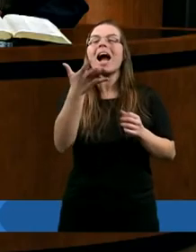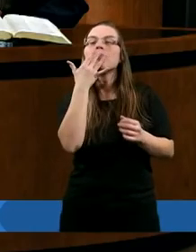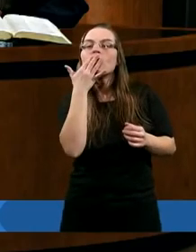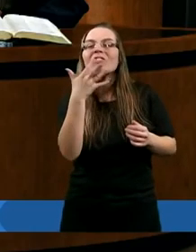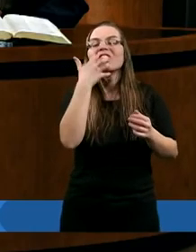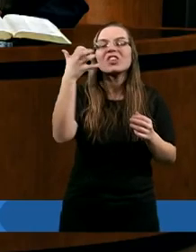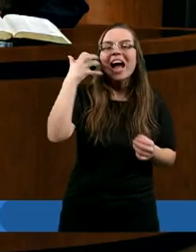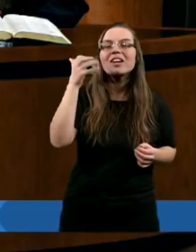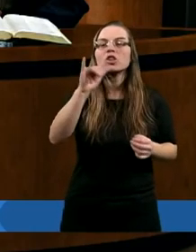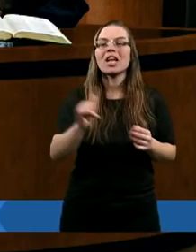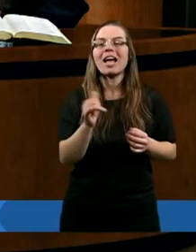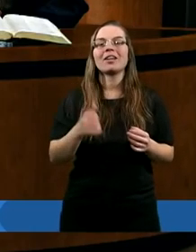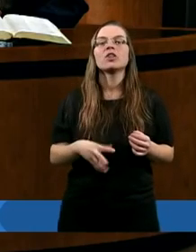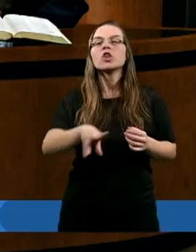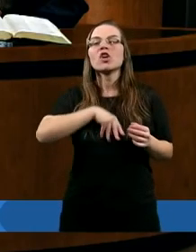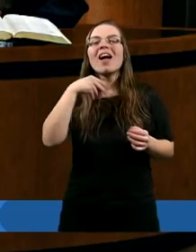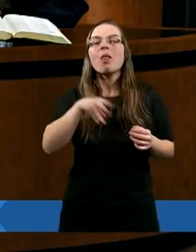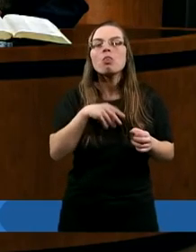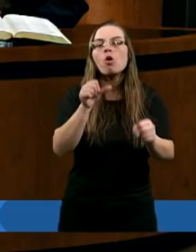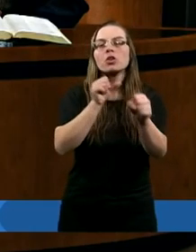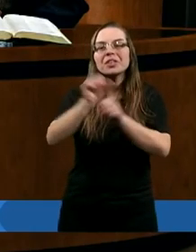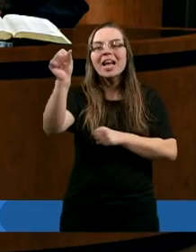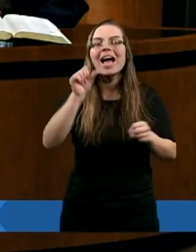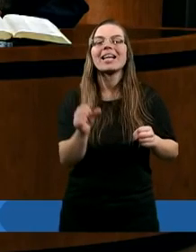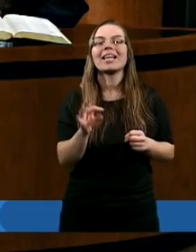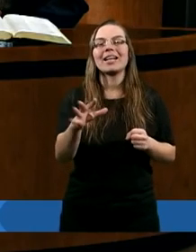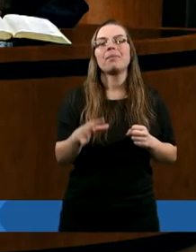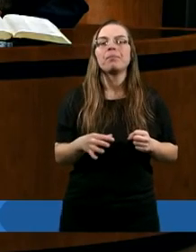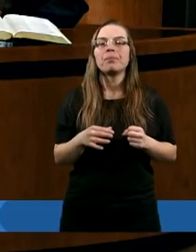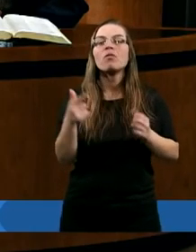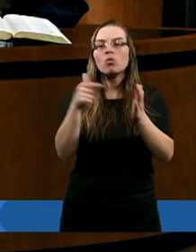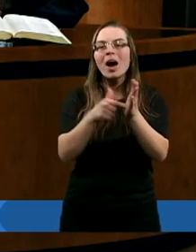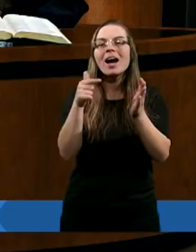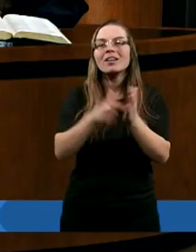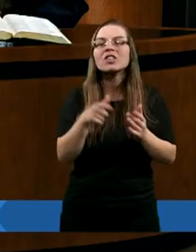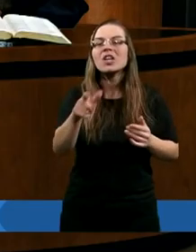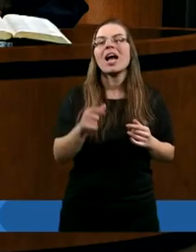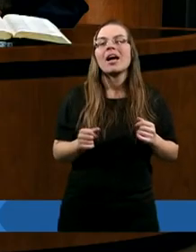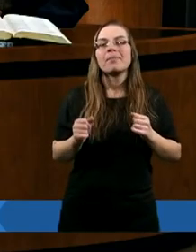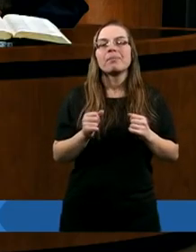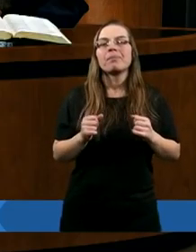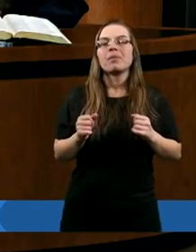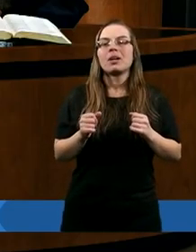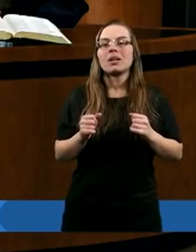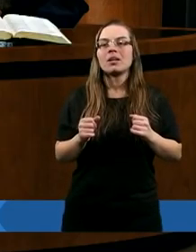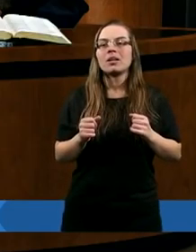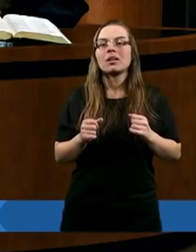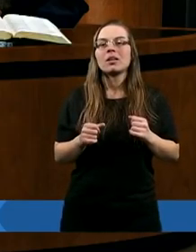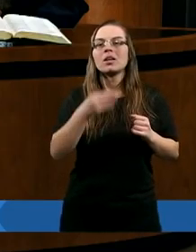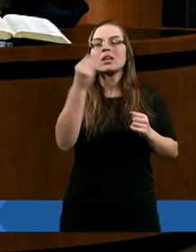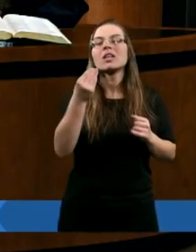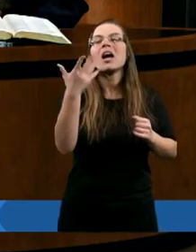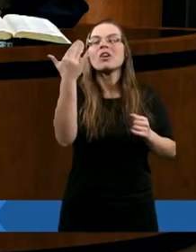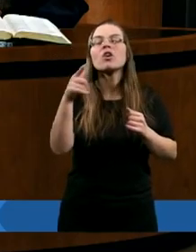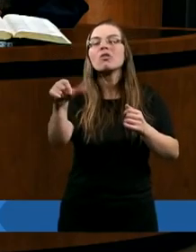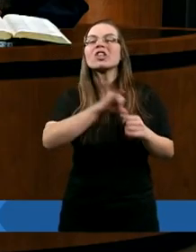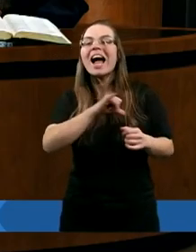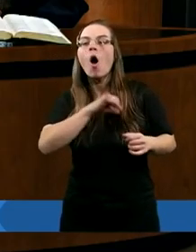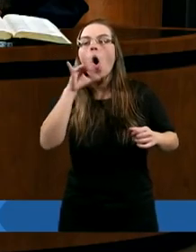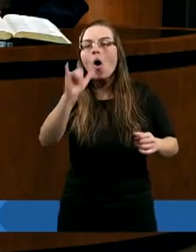mówili wcześniej, świętość jest stanem który jest przeciwko